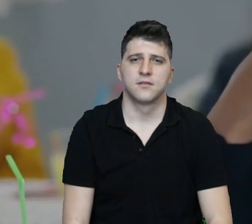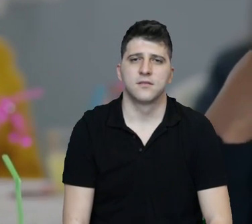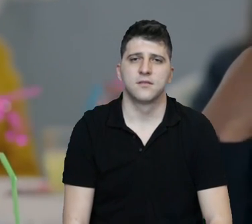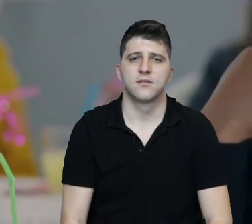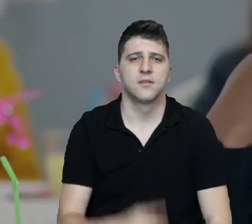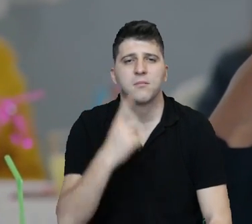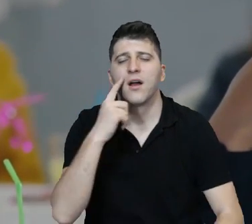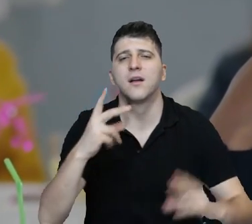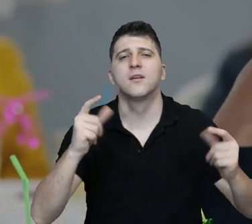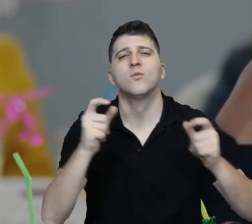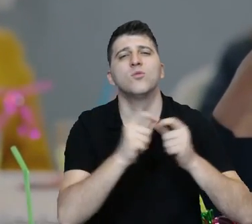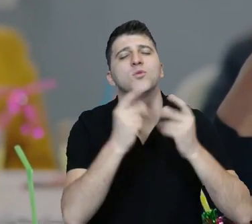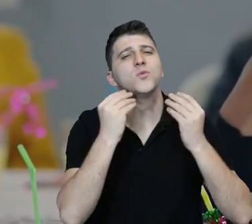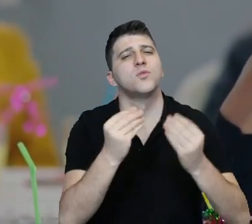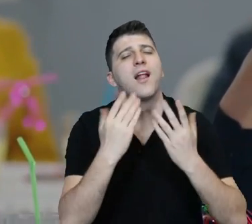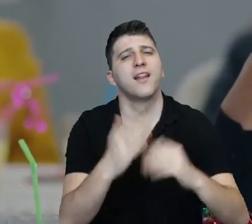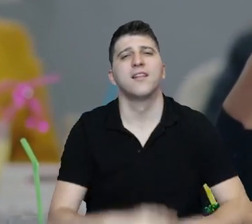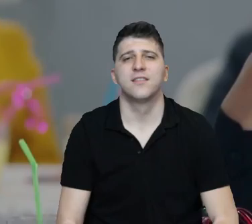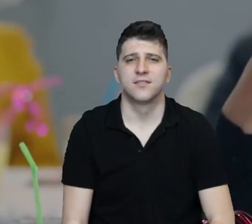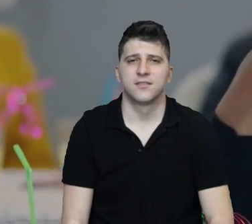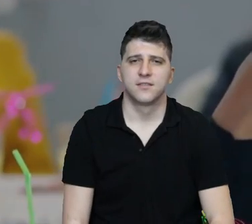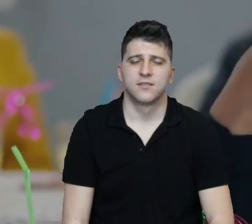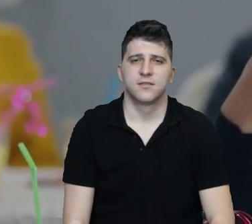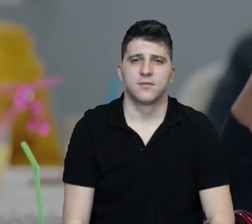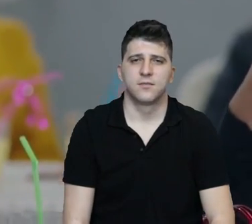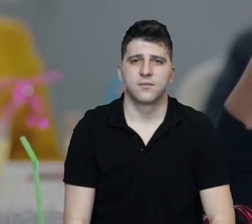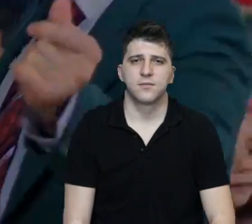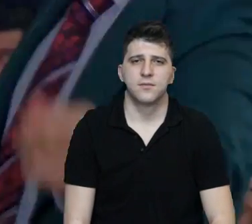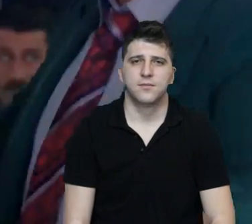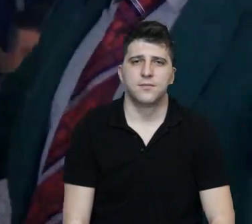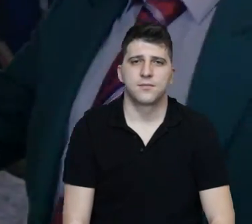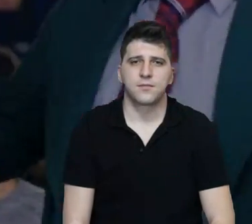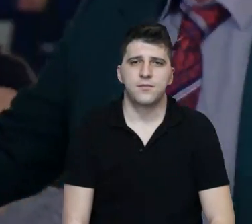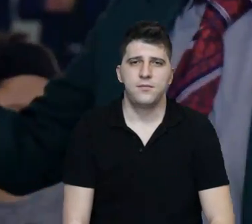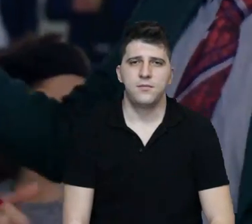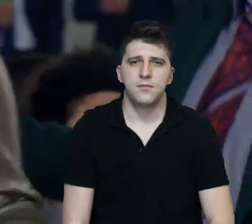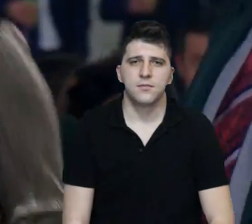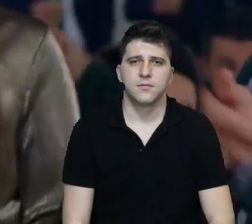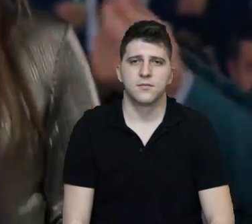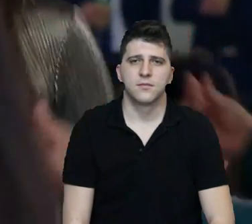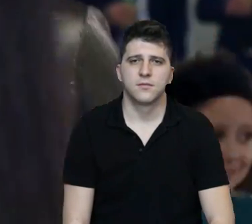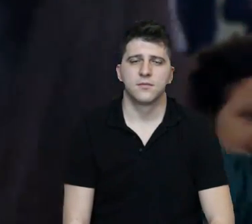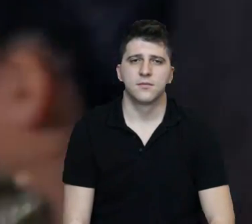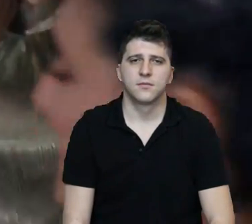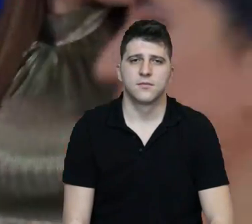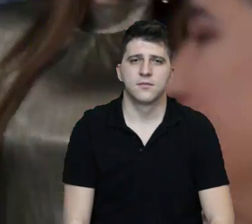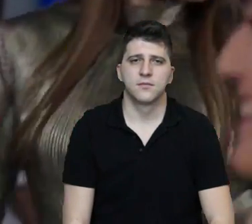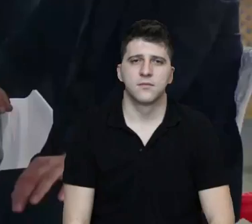Ceylan gibi sekiyor Burcu'm ya. Burcu'nun üstünde metalik parıltılı bir elbise, yüzünde ağır bir makyaj var.